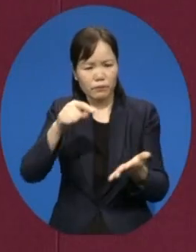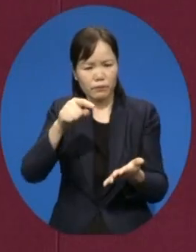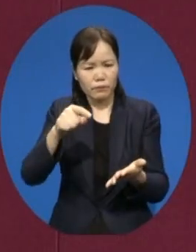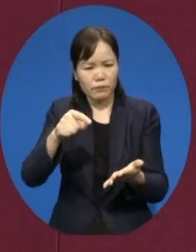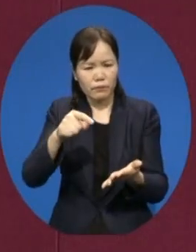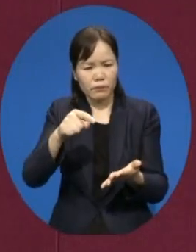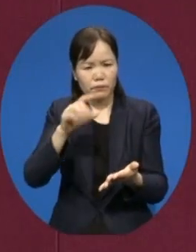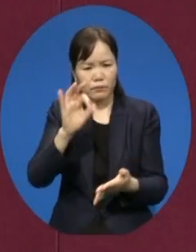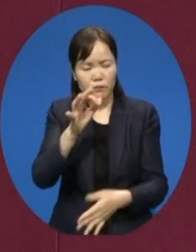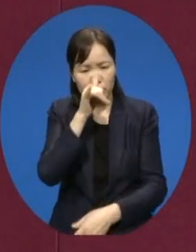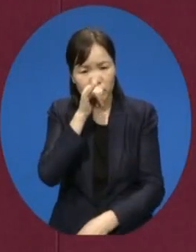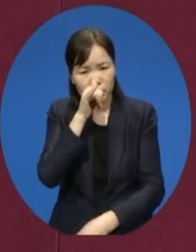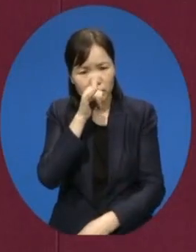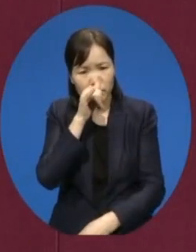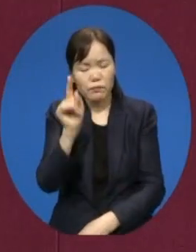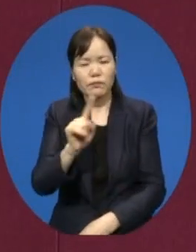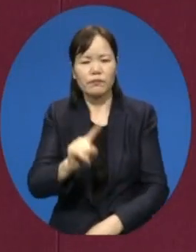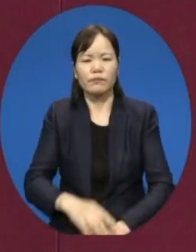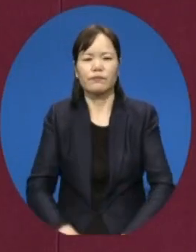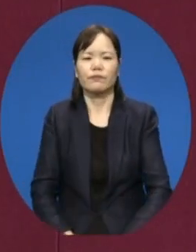겁니까?